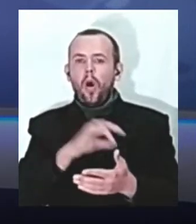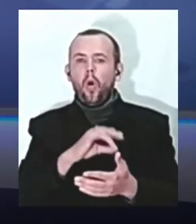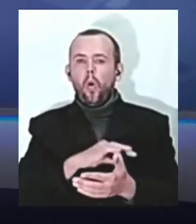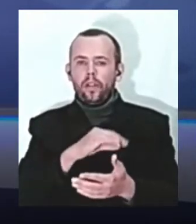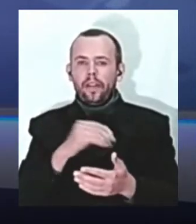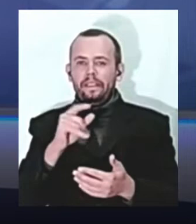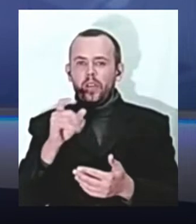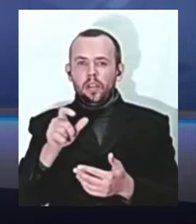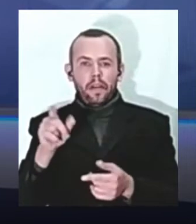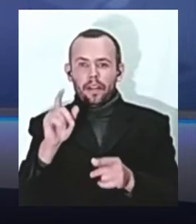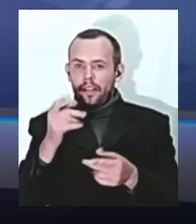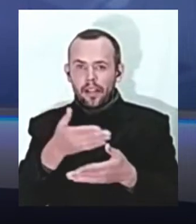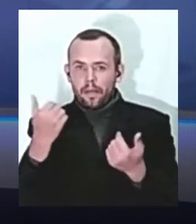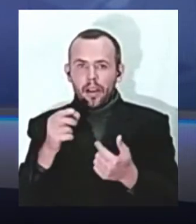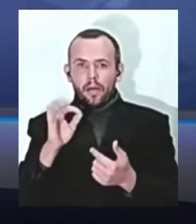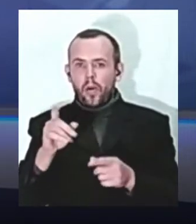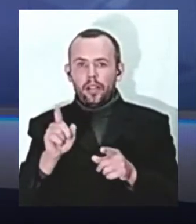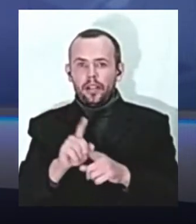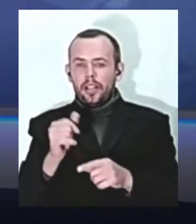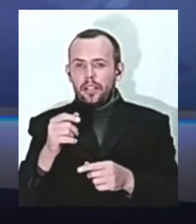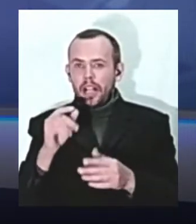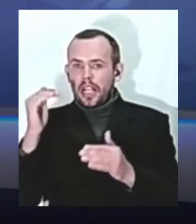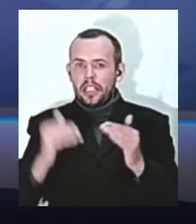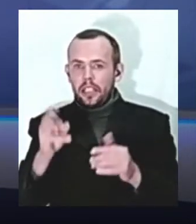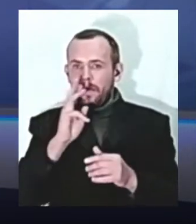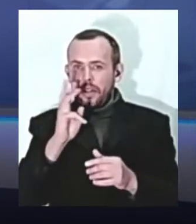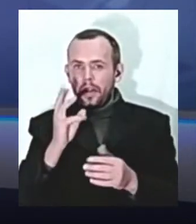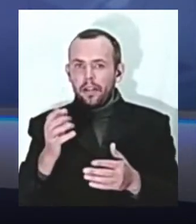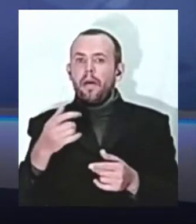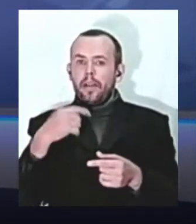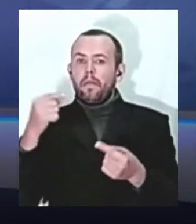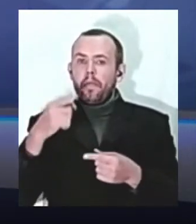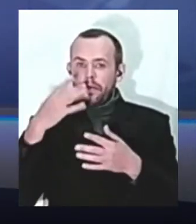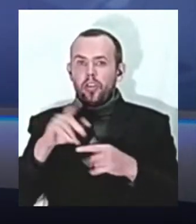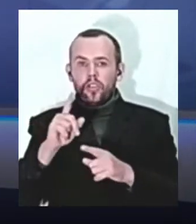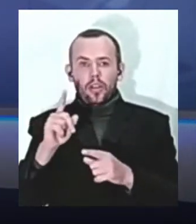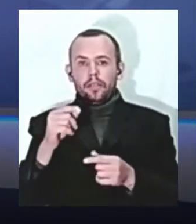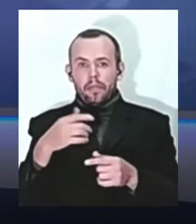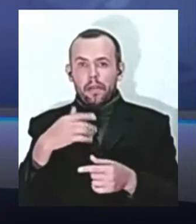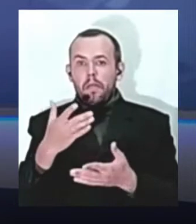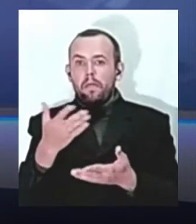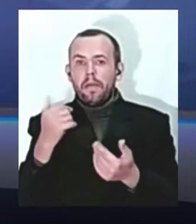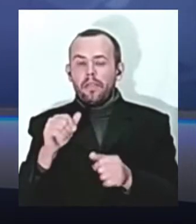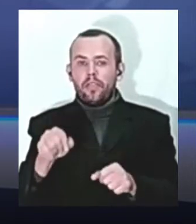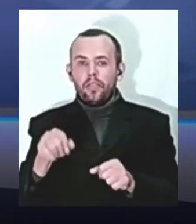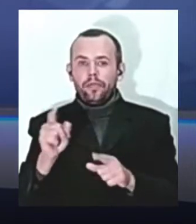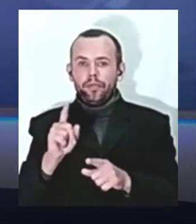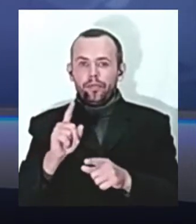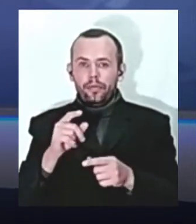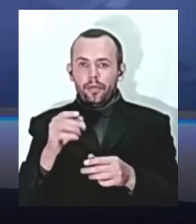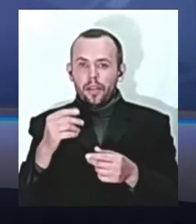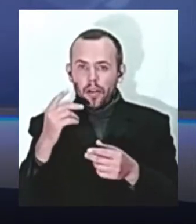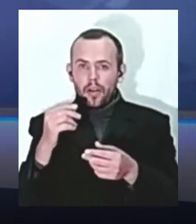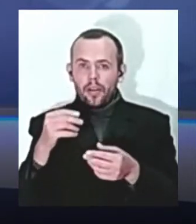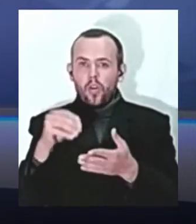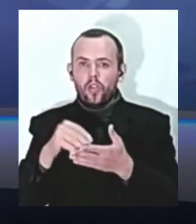немає, бо така низька заробітна плата. Відповідно, ми розуміємо, що, звичайно, в них немає можливості навіть проєктно-кошторисну документацію профінансувати,